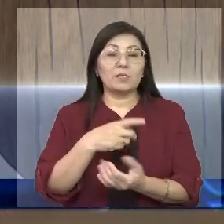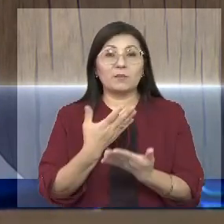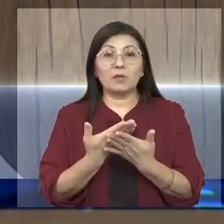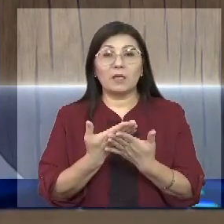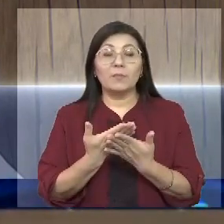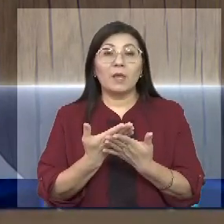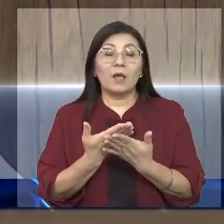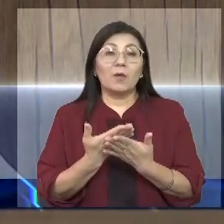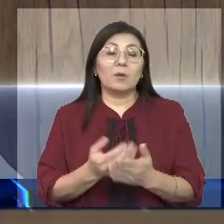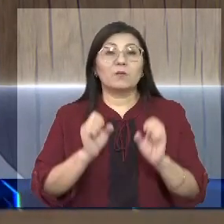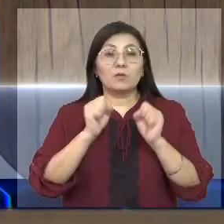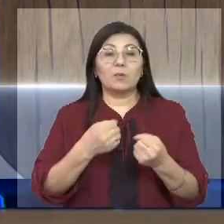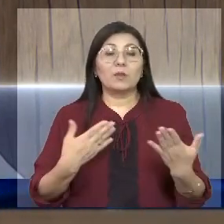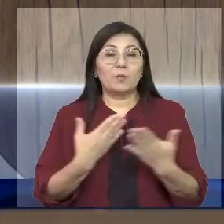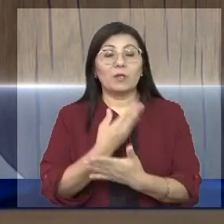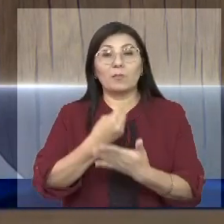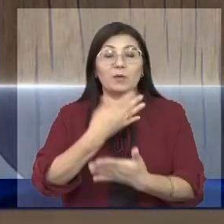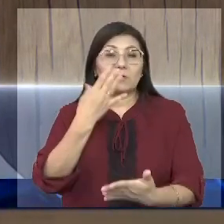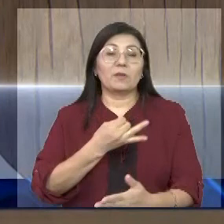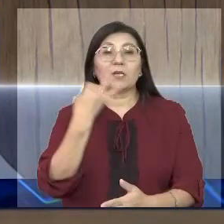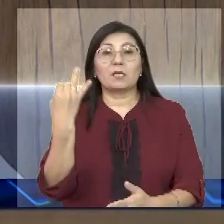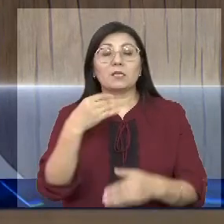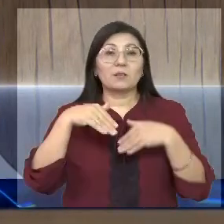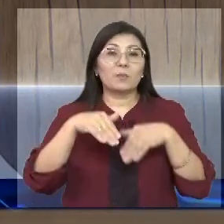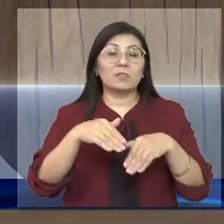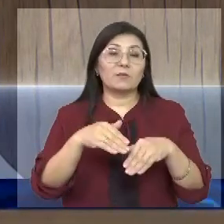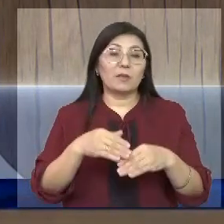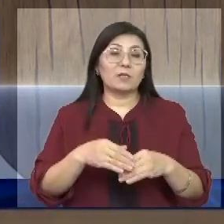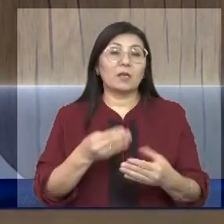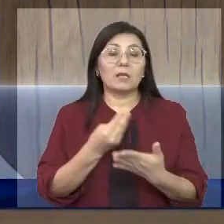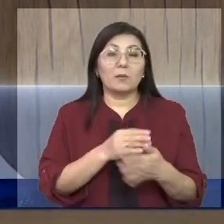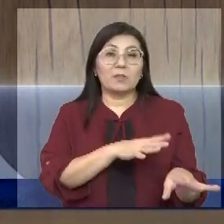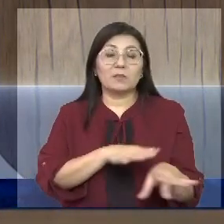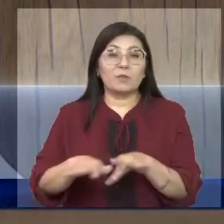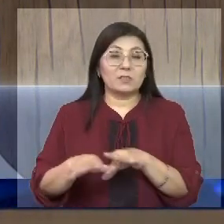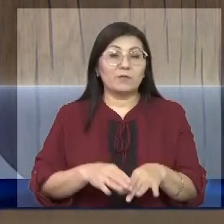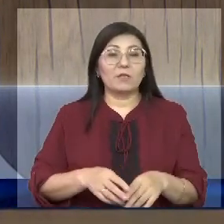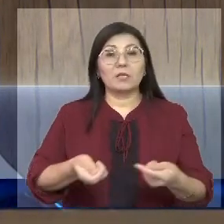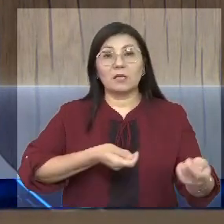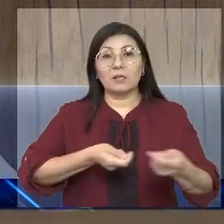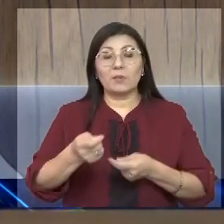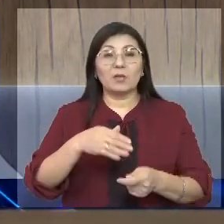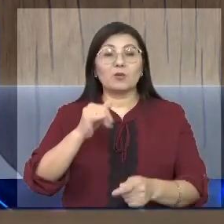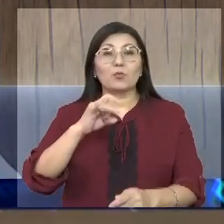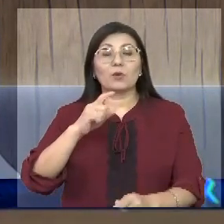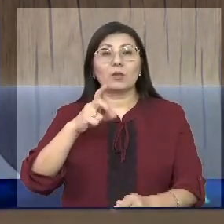уголков страны, смогут по-новому оценить исторические решения, благородные дела видного государственного и общественного деятеля.